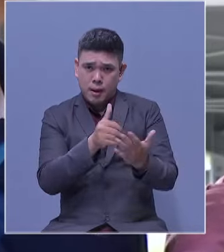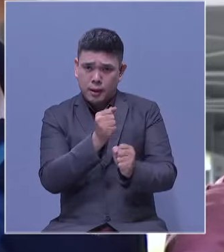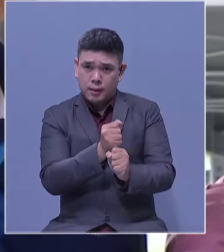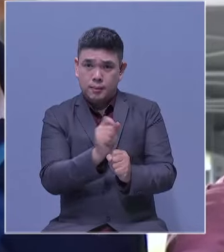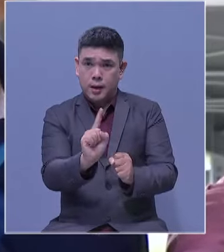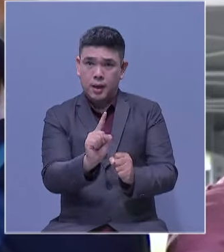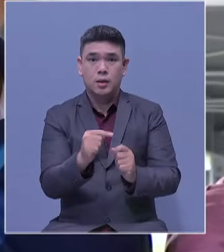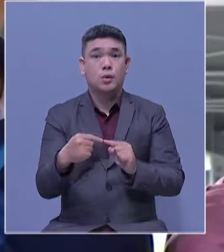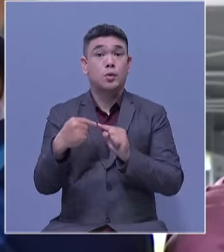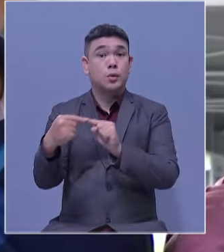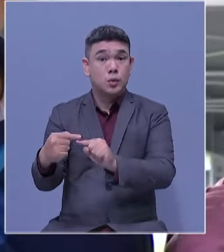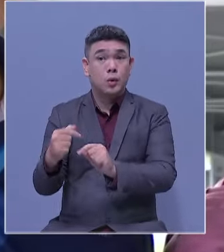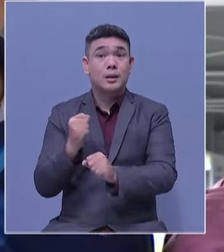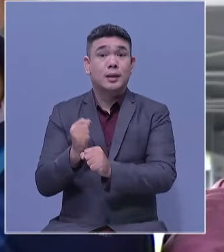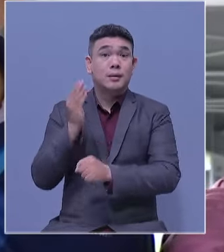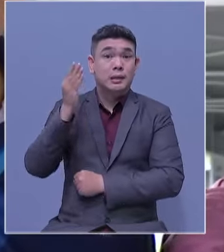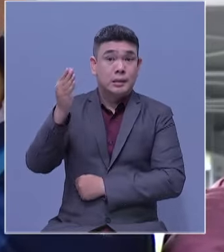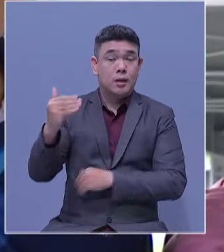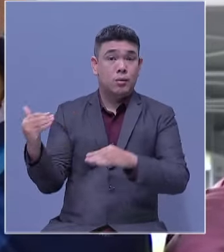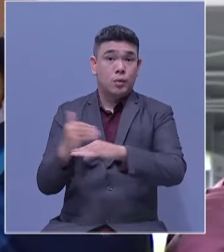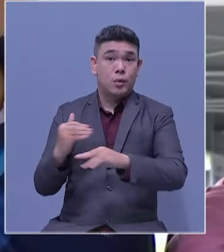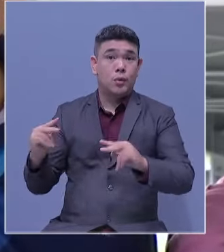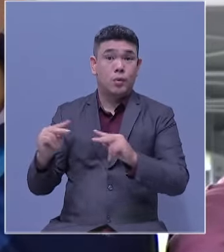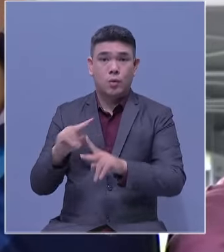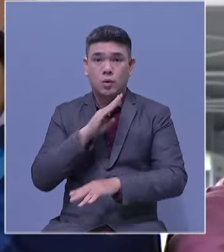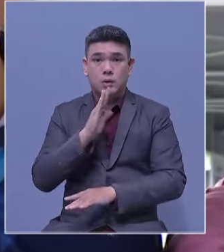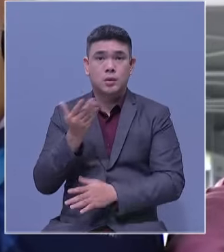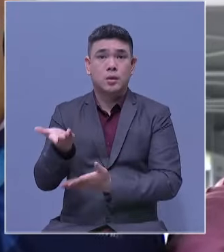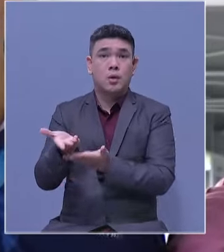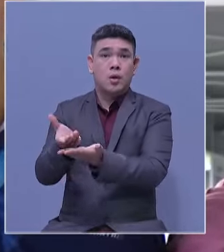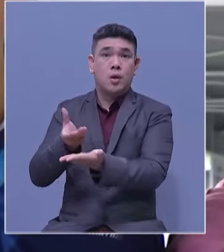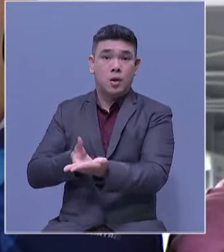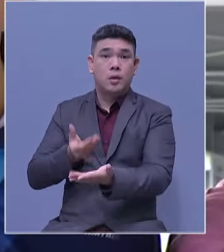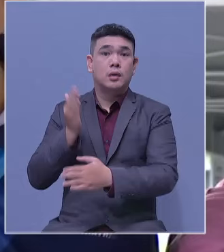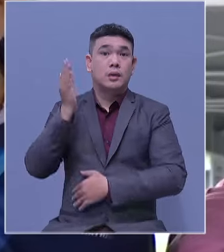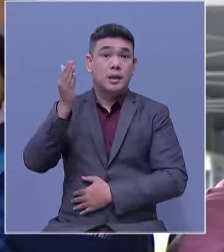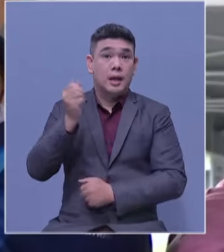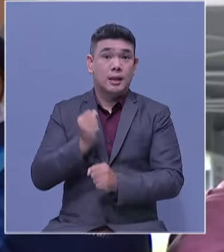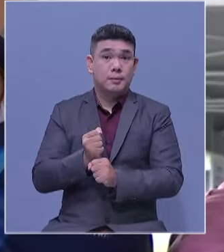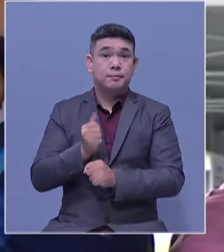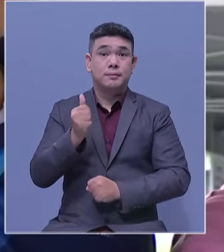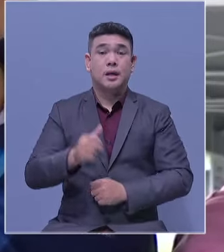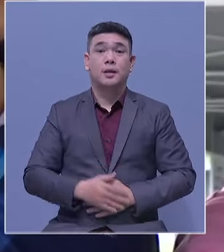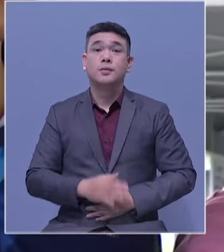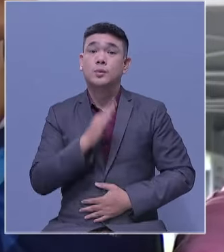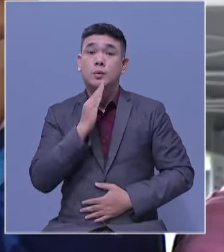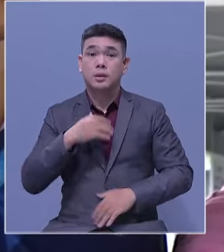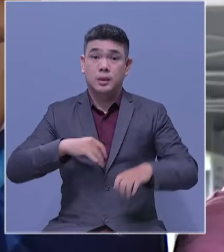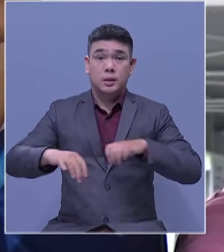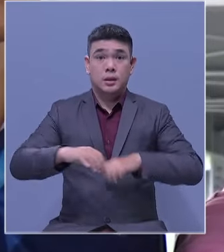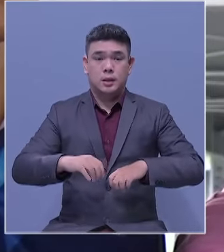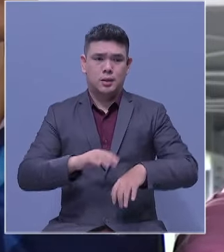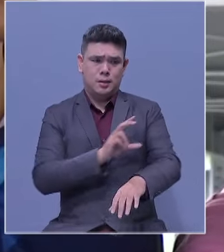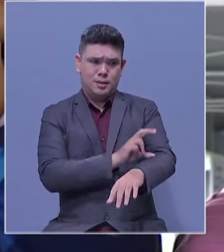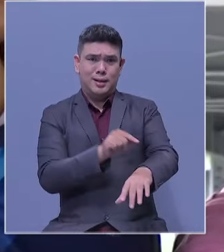ทัการจัระบบการเจรจรทางบบแล้วก็คณะรัฐมนตรีเพื่อขอรับการขับงด้านงบประมาณต่อไปครับเอ่อสถานีที่ผมห